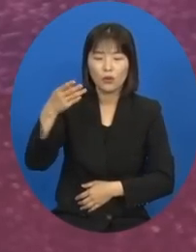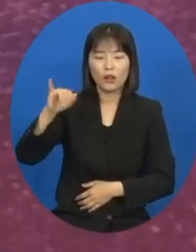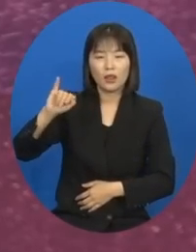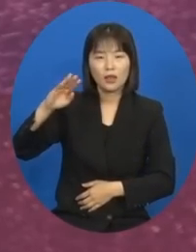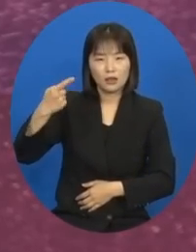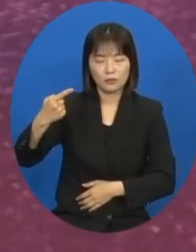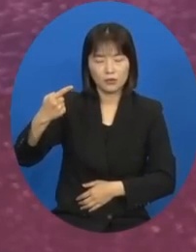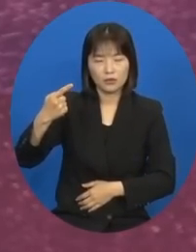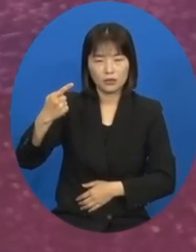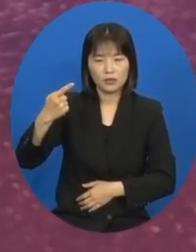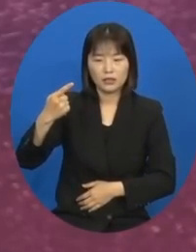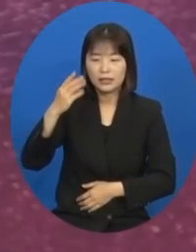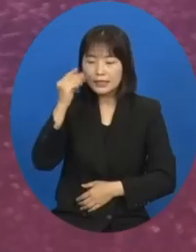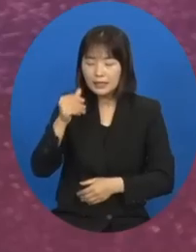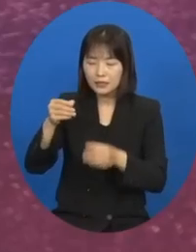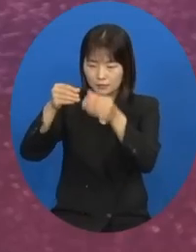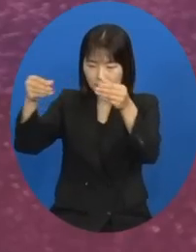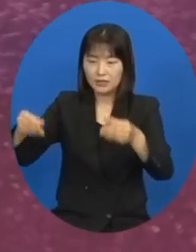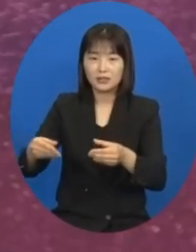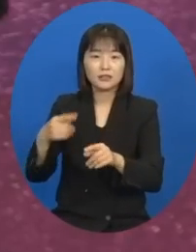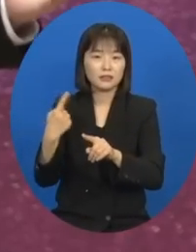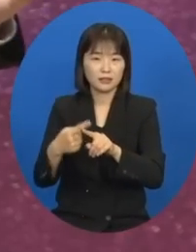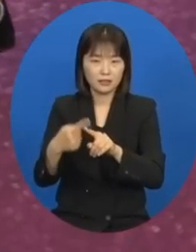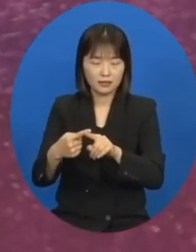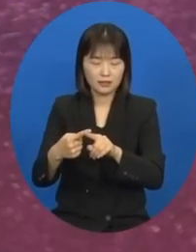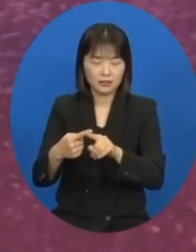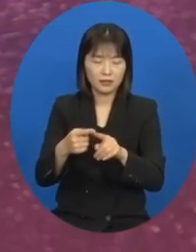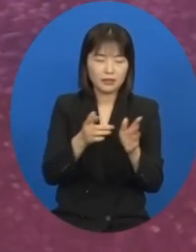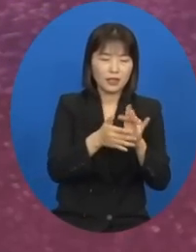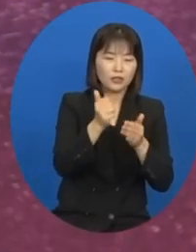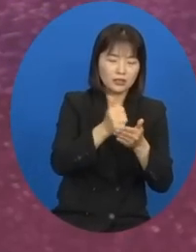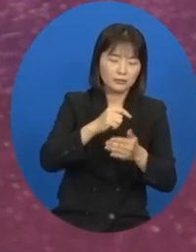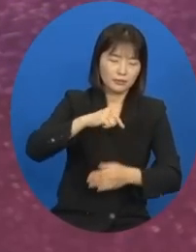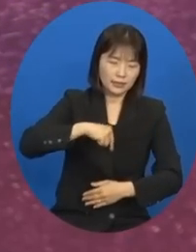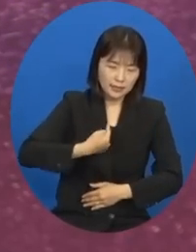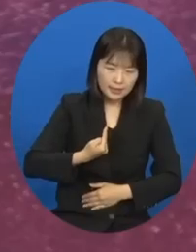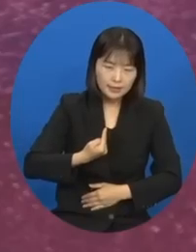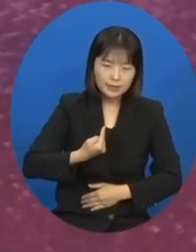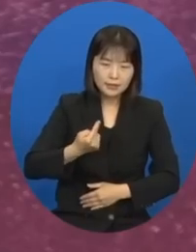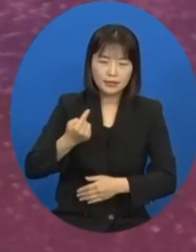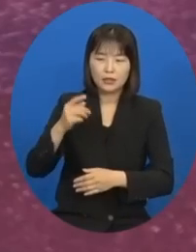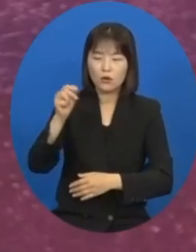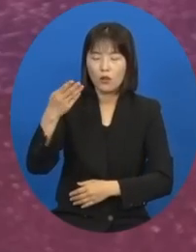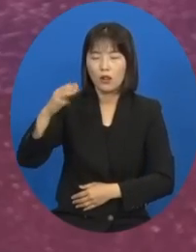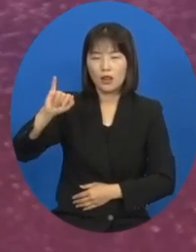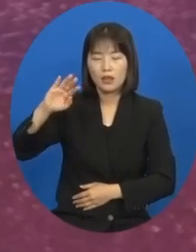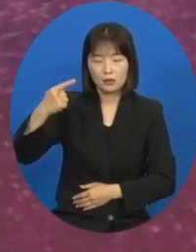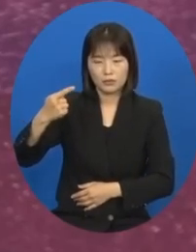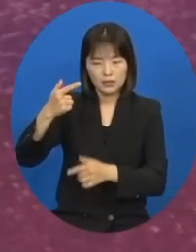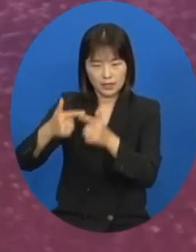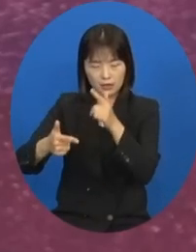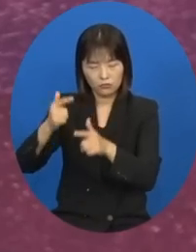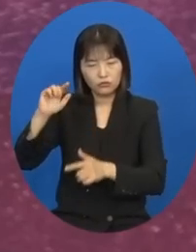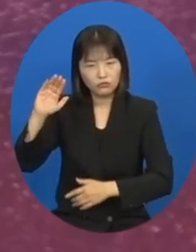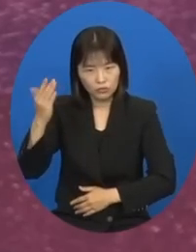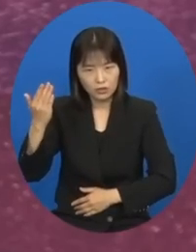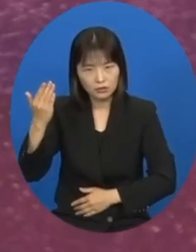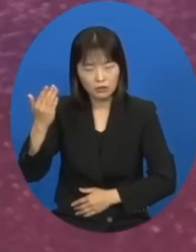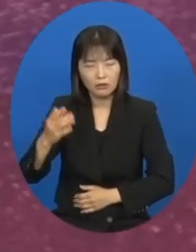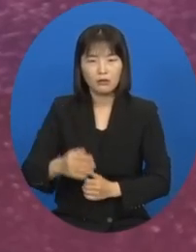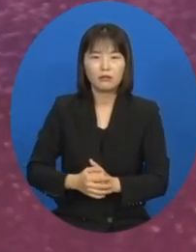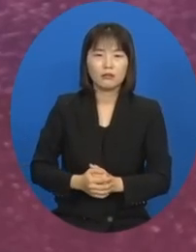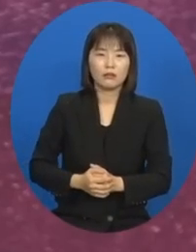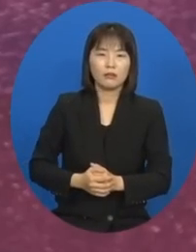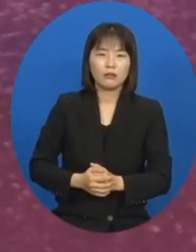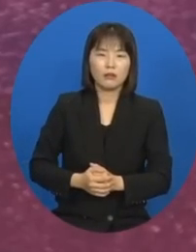예수님께서는요 자신이 한 그루에 올리브 나무 또는 하나의 올리브 열매가 되어서 거기서 정말